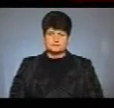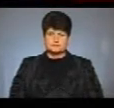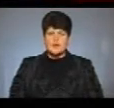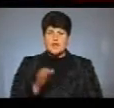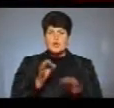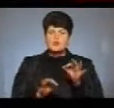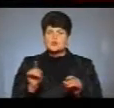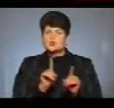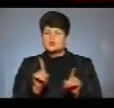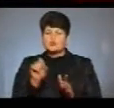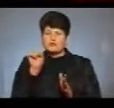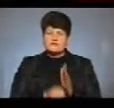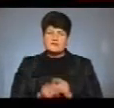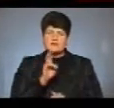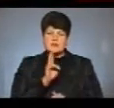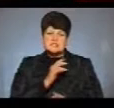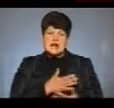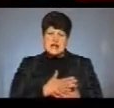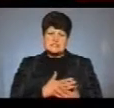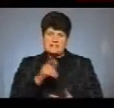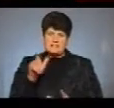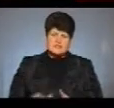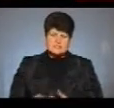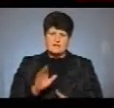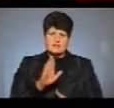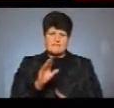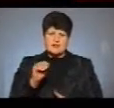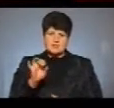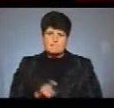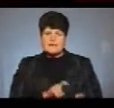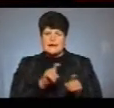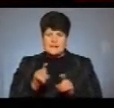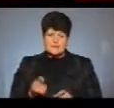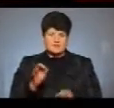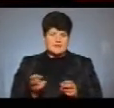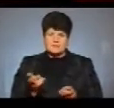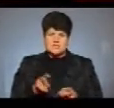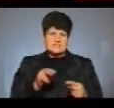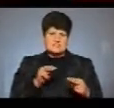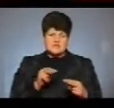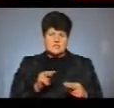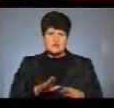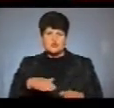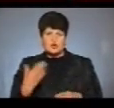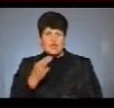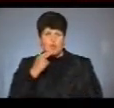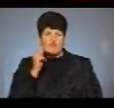Суд щодо вбивства кременецького активіста Віталія Ващенка перенесли. На засідання не з'явилися свідки зі сторони обвинувачення.